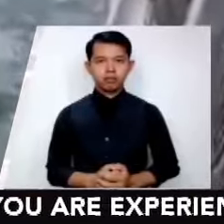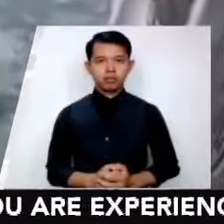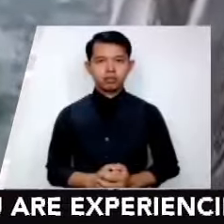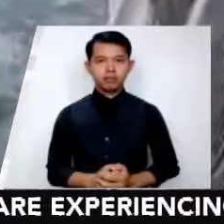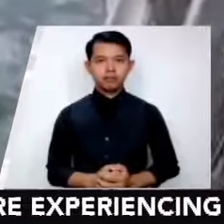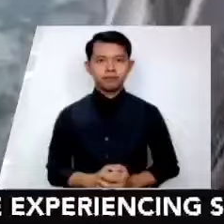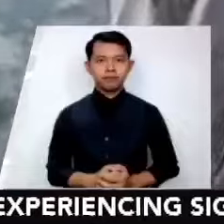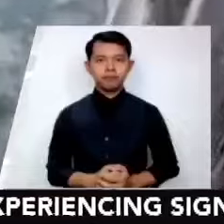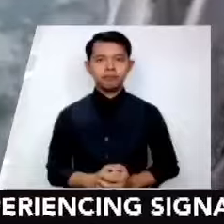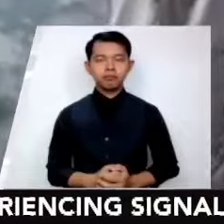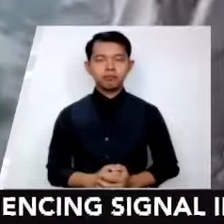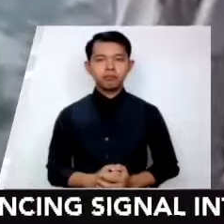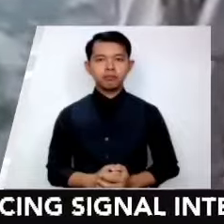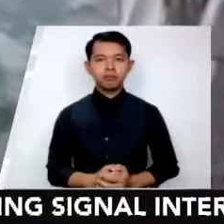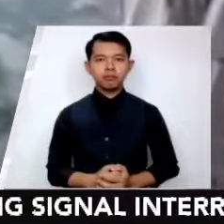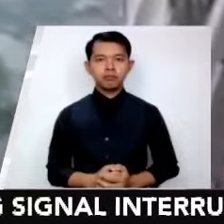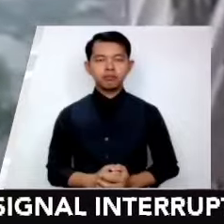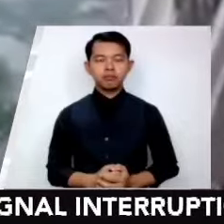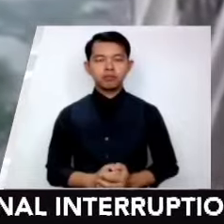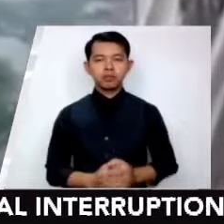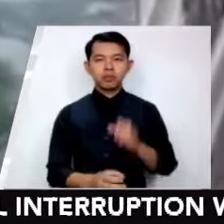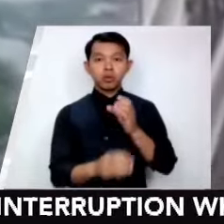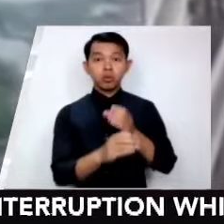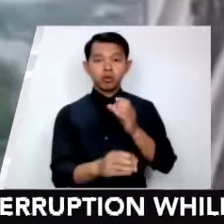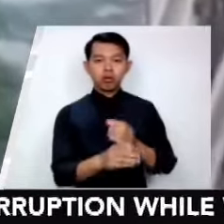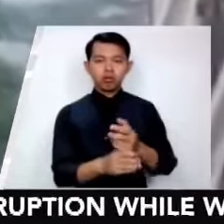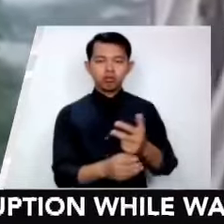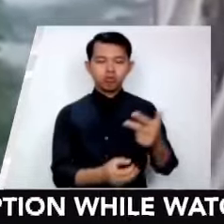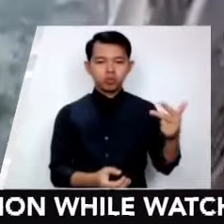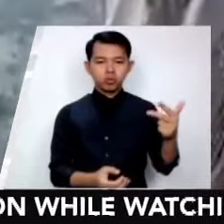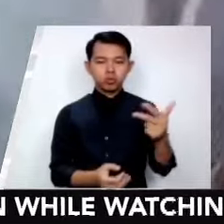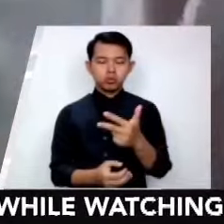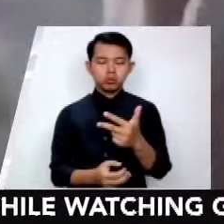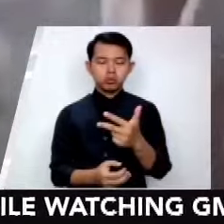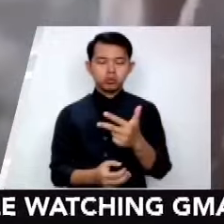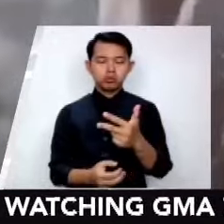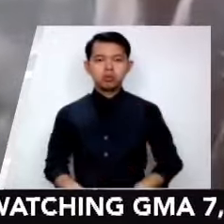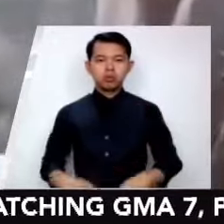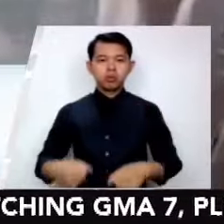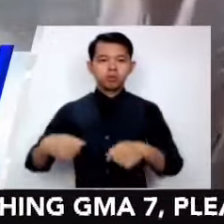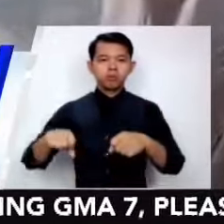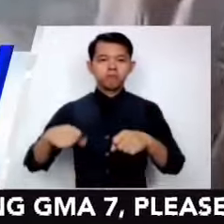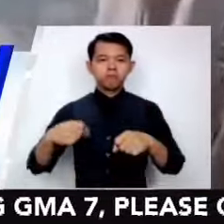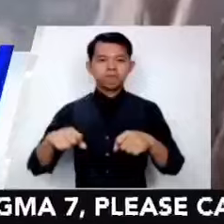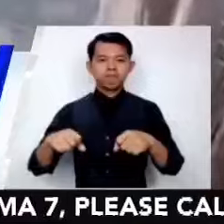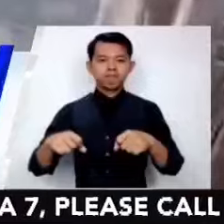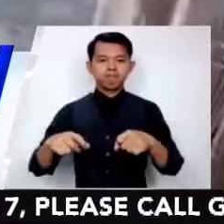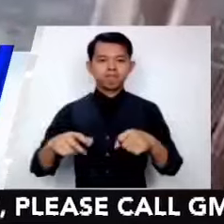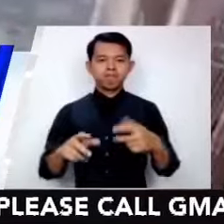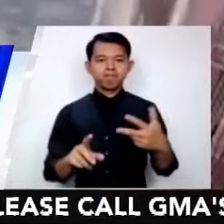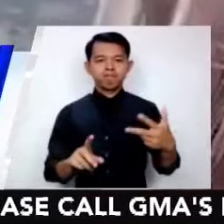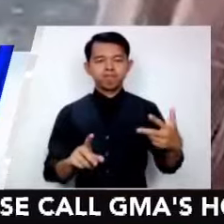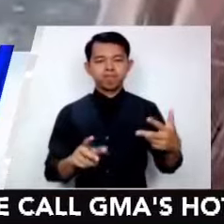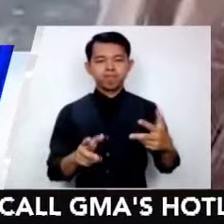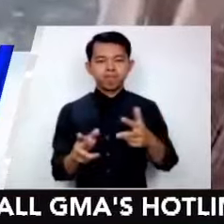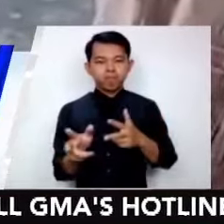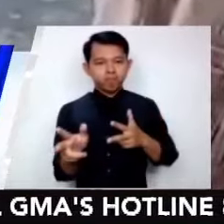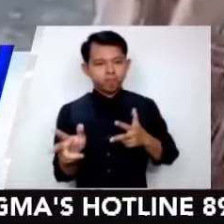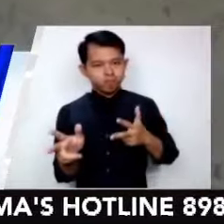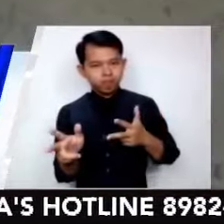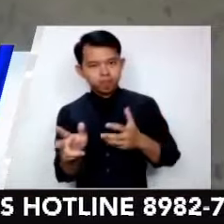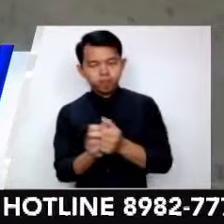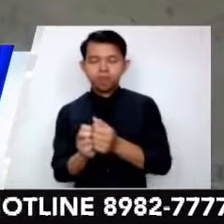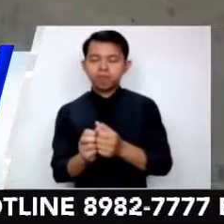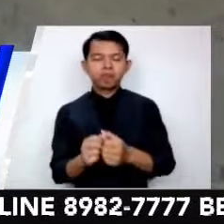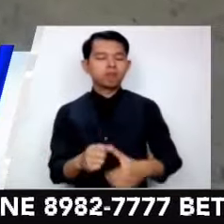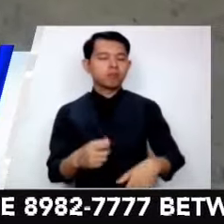Patawid na ang SUV na yan nang biglang masagi ng motorsiklo sa Bantay, Ilocos Sur. Sa lakas ng impact, nagpaikot-ikot at